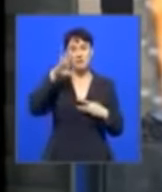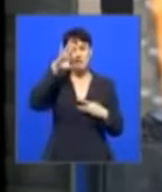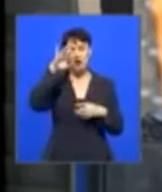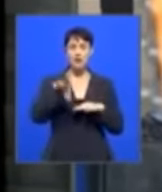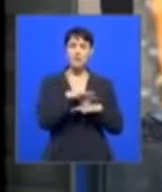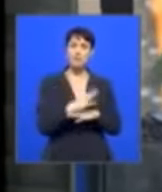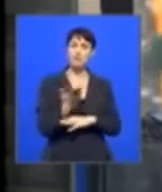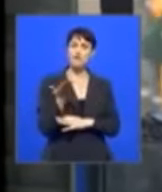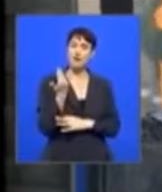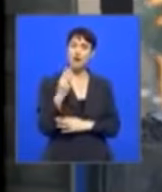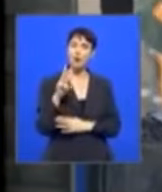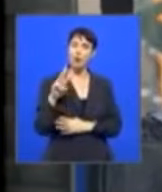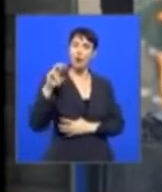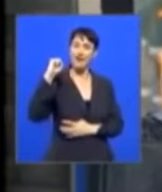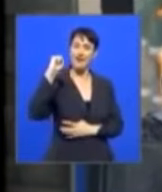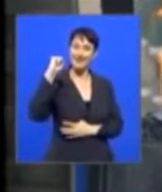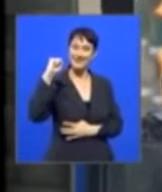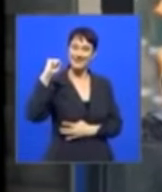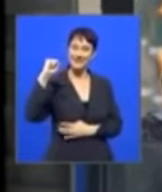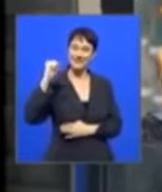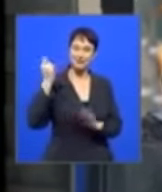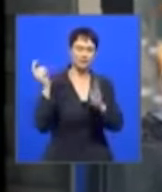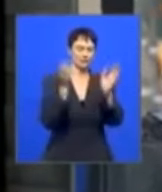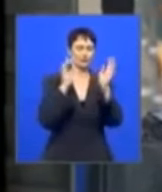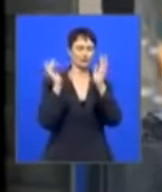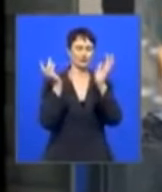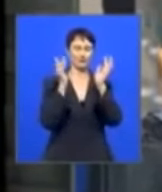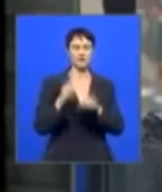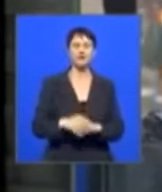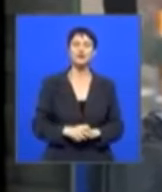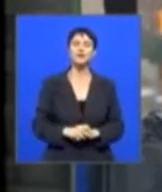Visite, koffie, USB-stick, seksdolfijn.